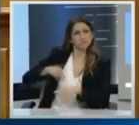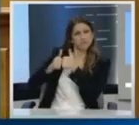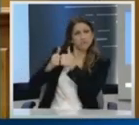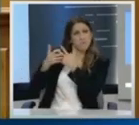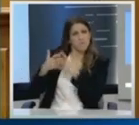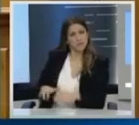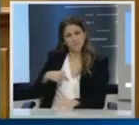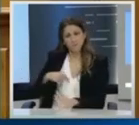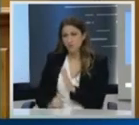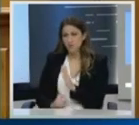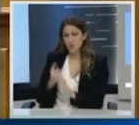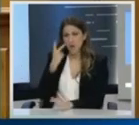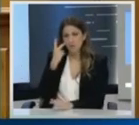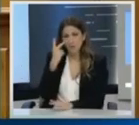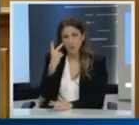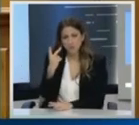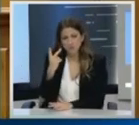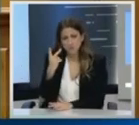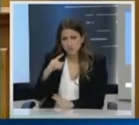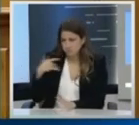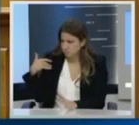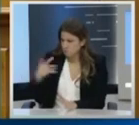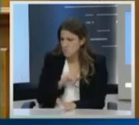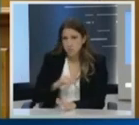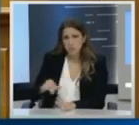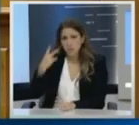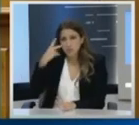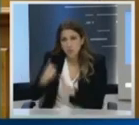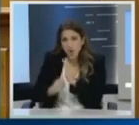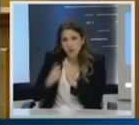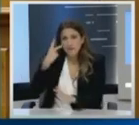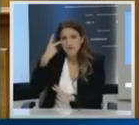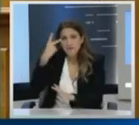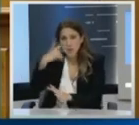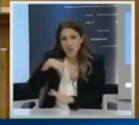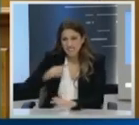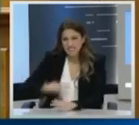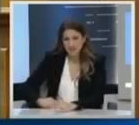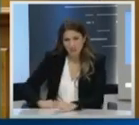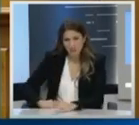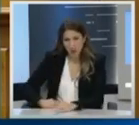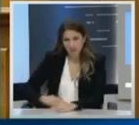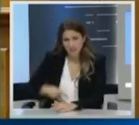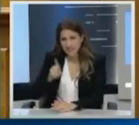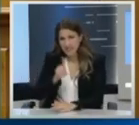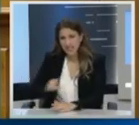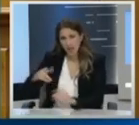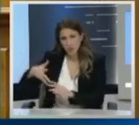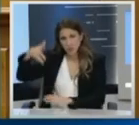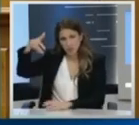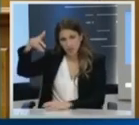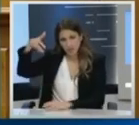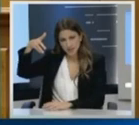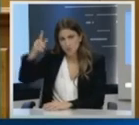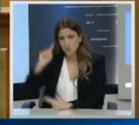άναυδος, δεν έχω ξαναδεί ποτέ παρόμοια συμπεριφορά, όχι αρχηγού αξιωματικής αντιπολίτευσης,